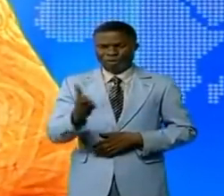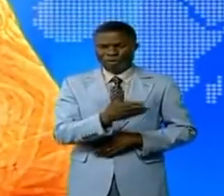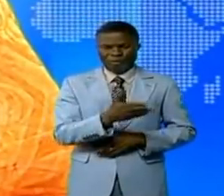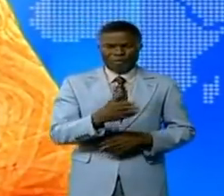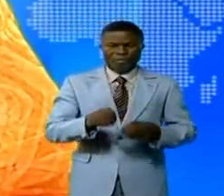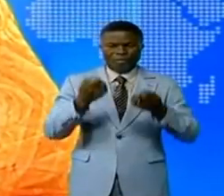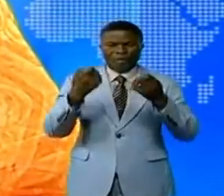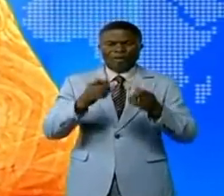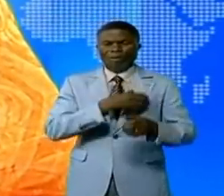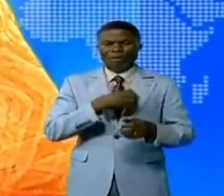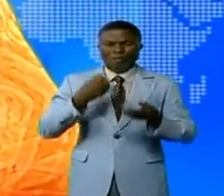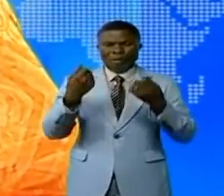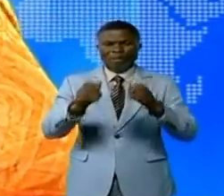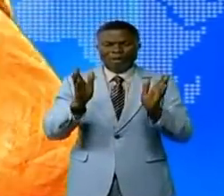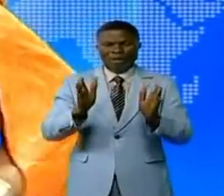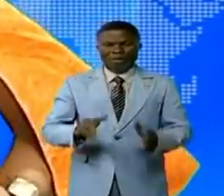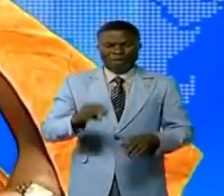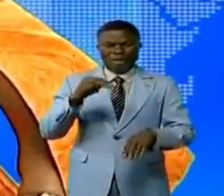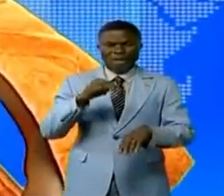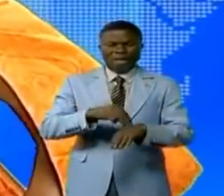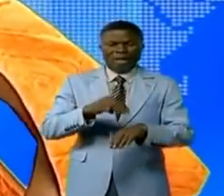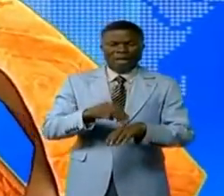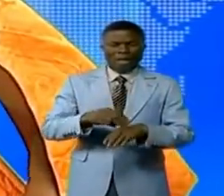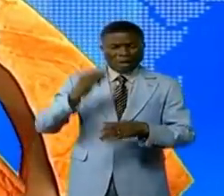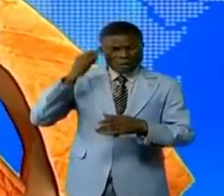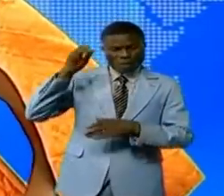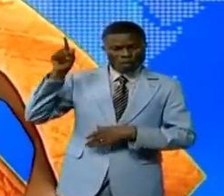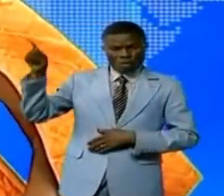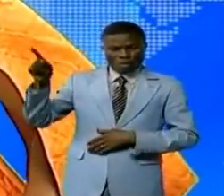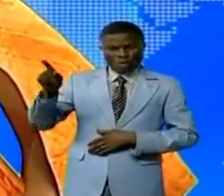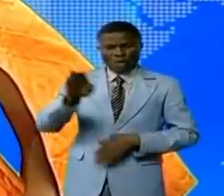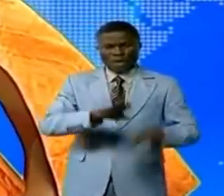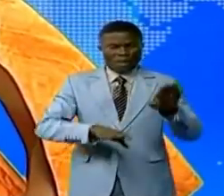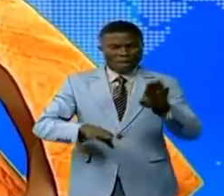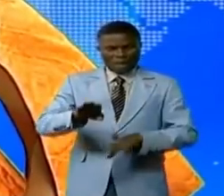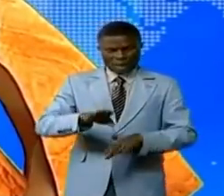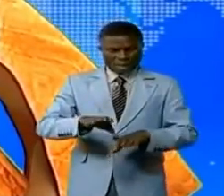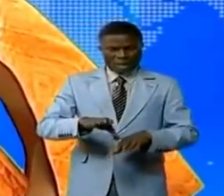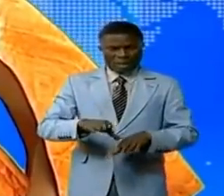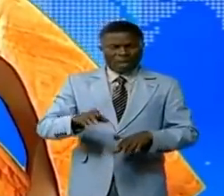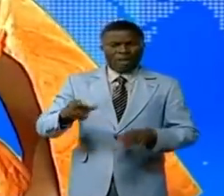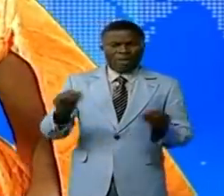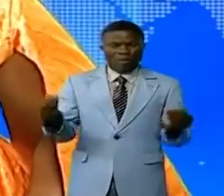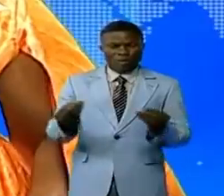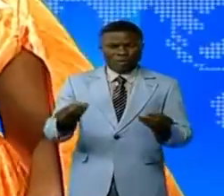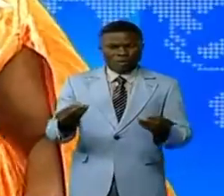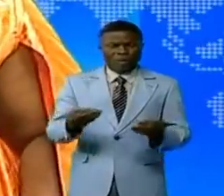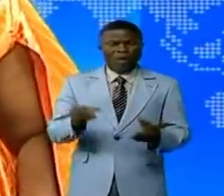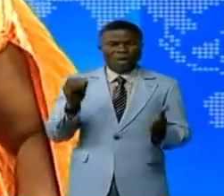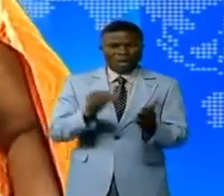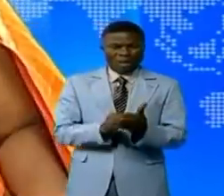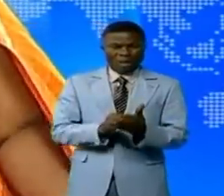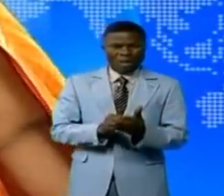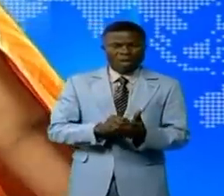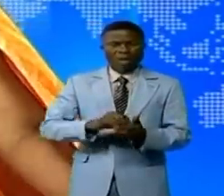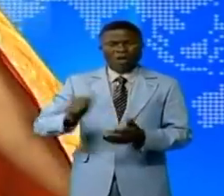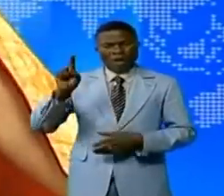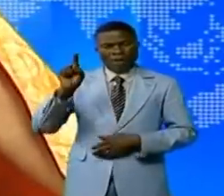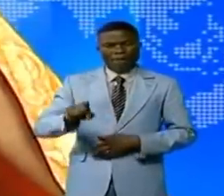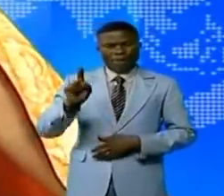vendeuses mortes au marché de Matadi-Kibala ont été enterrées, des tombes existent et pourtant il y a encore celles qui ont besoin